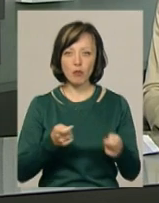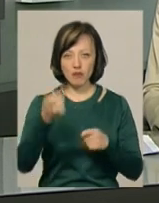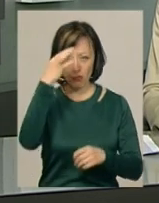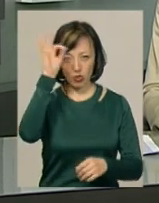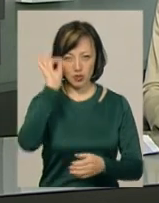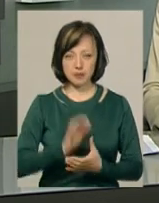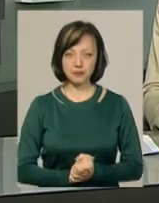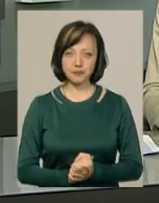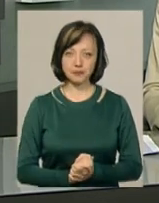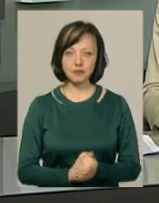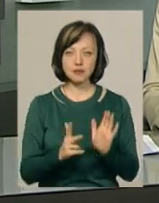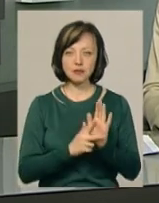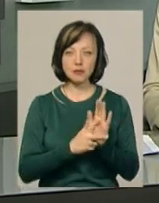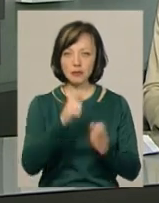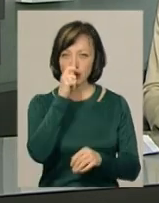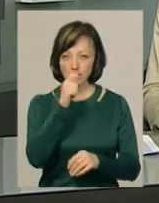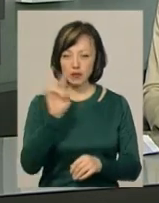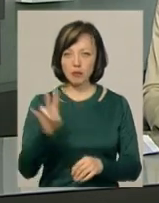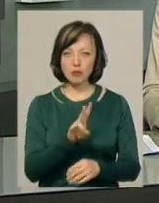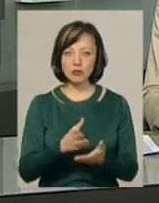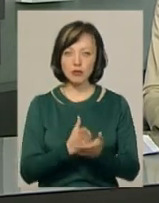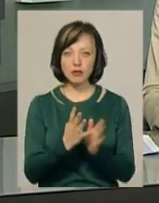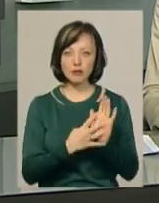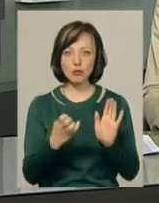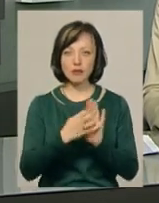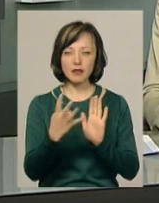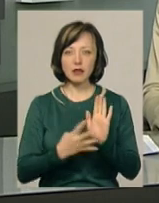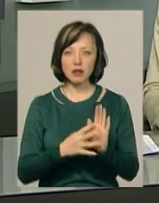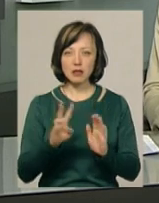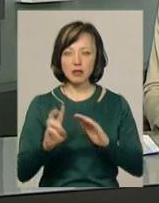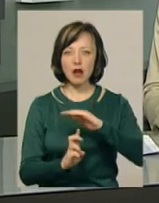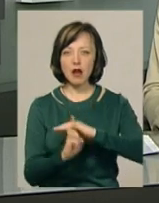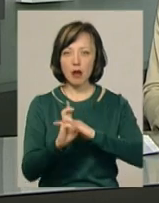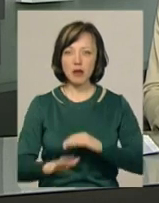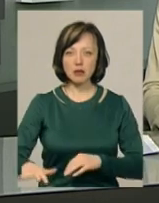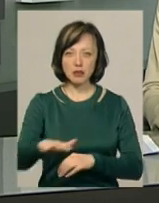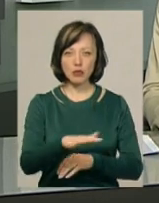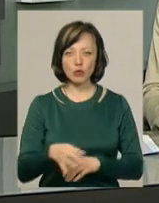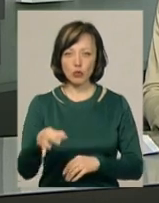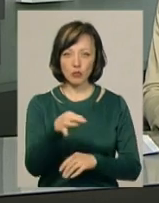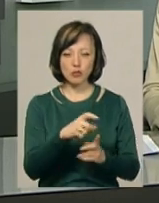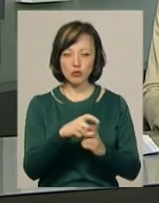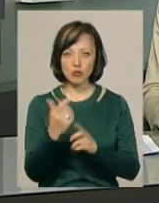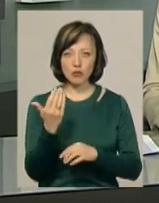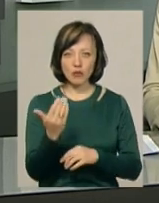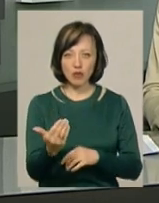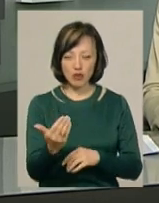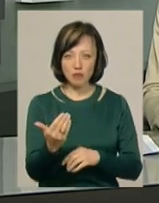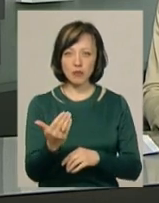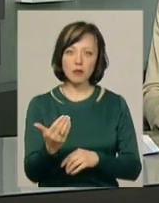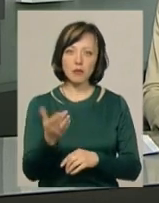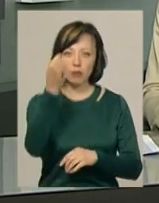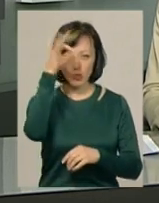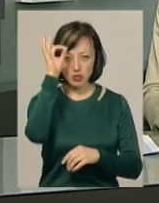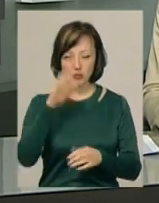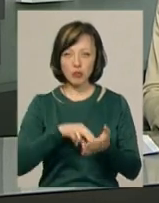Валентин Білянський. 8 квітня богослужіння відбудуться в 919 храмах на території області. За словами Валентина Білянського,